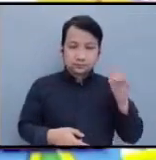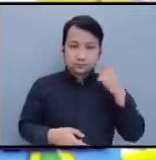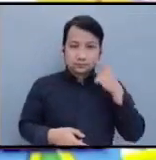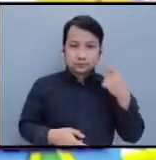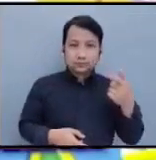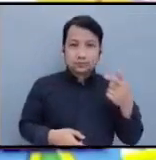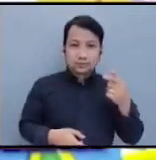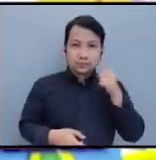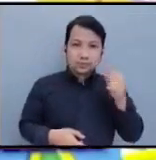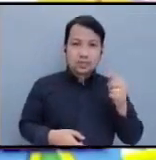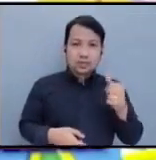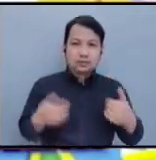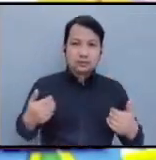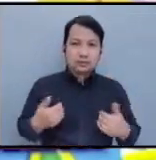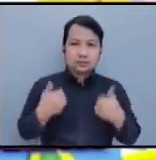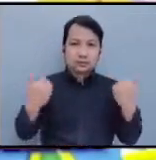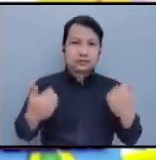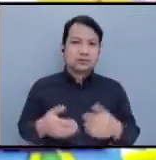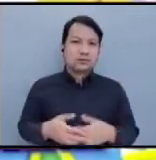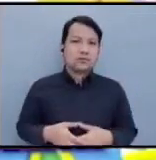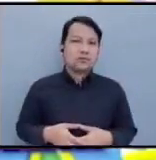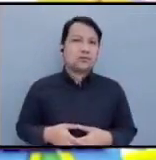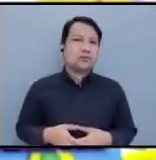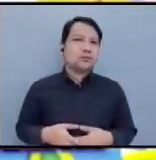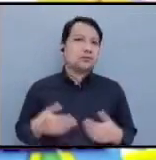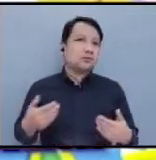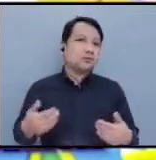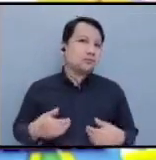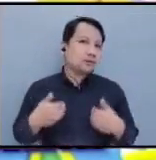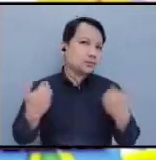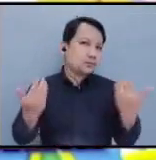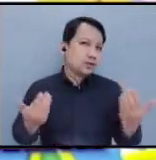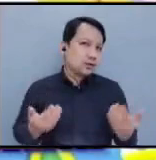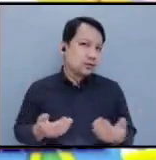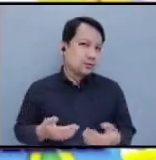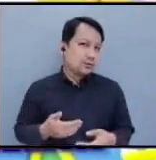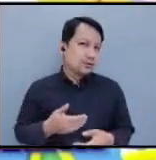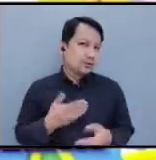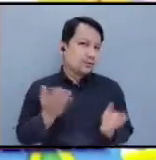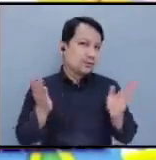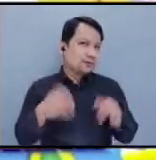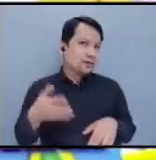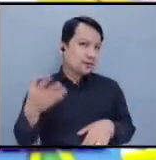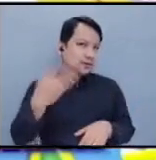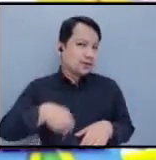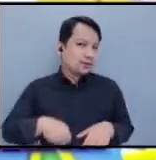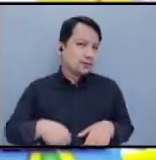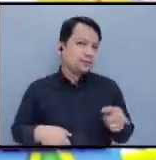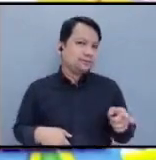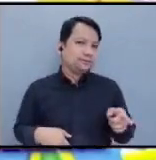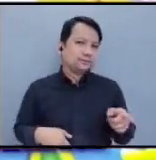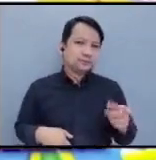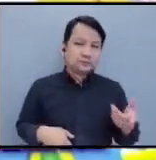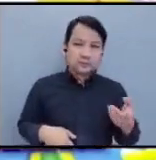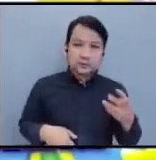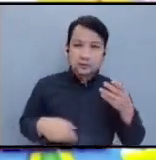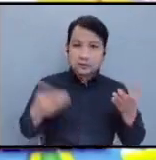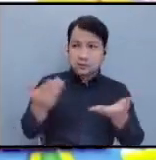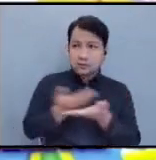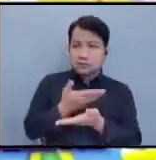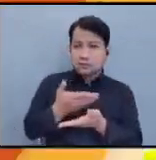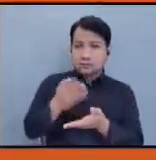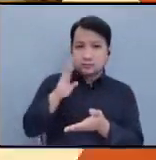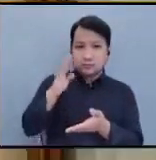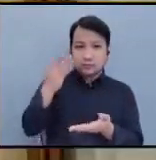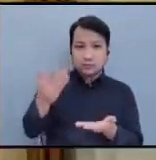Mas bata! Walang pilegis sa mukha. Uy, mukhang pilegis ba si Bea? Di ba fresh naman niya? Fresh lang siya